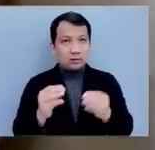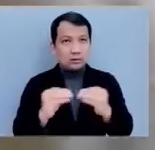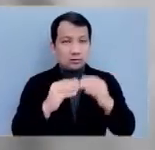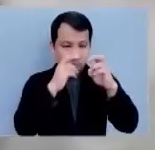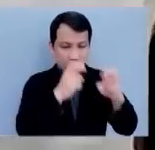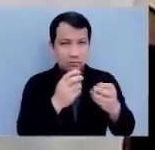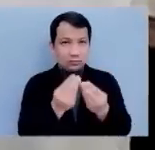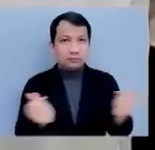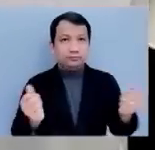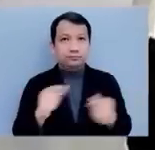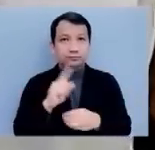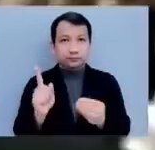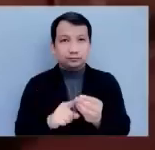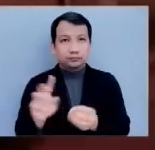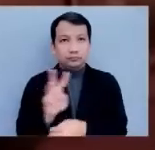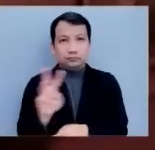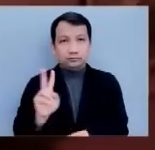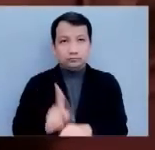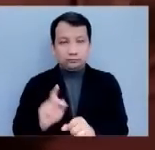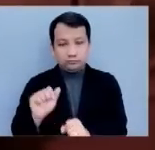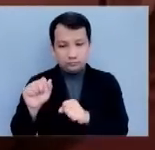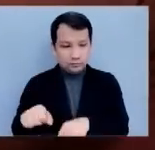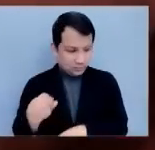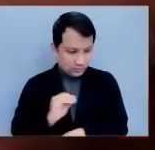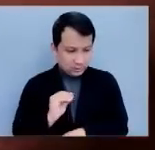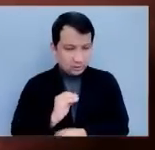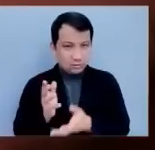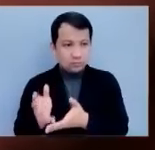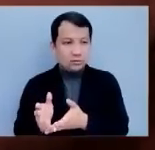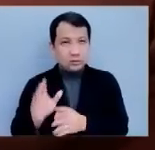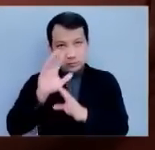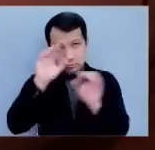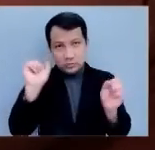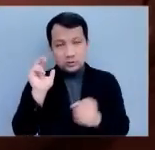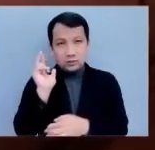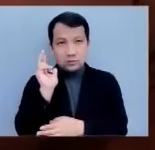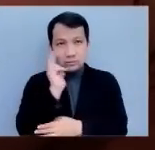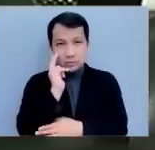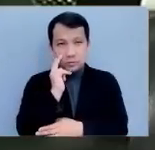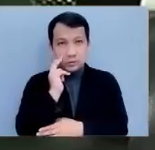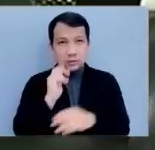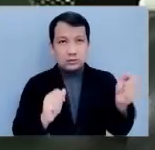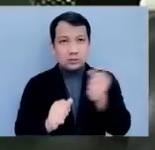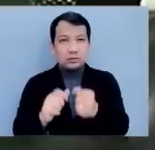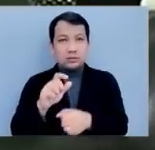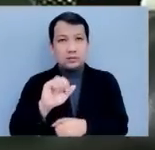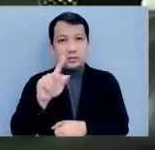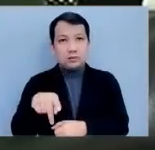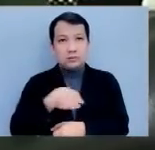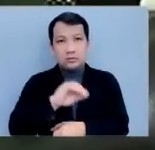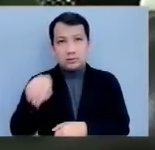gobyerno sa isyu ng agawan ng teritoryo. Isa sa mga hakbang ni Pangulong Bongbong Marcos ay ang pagtatalaga kay outgoing AFP Chief of Staff Andres